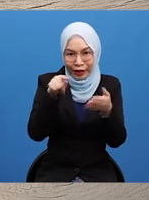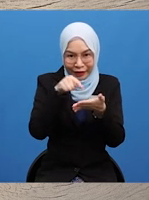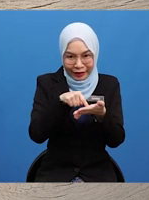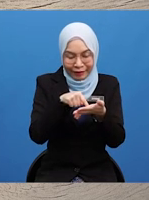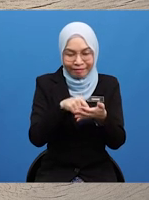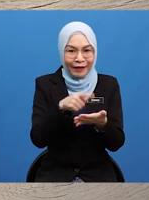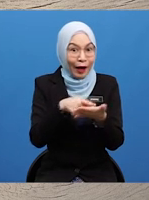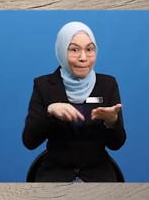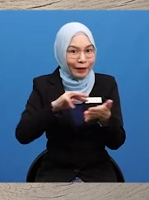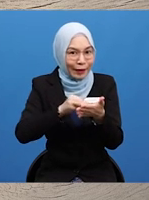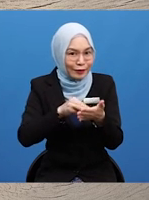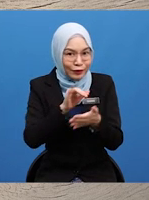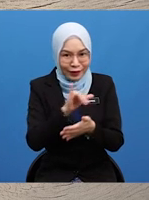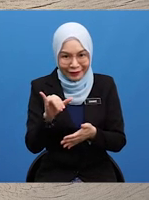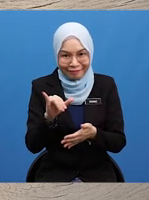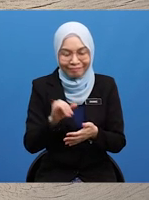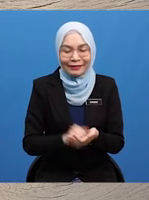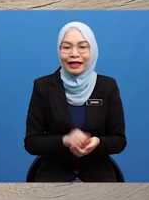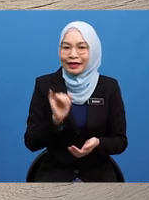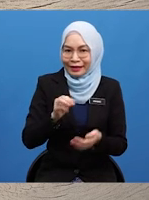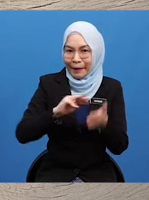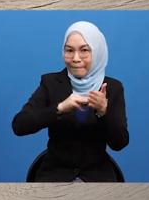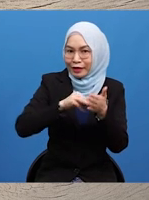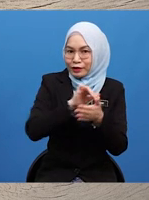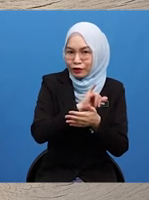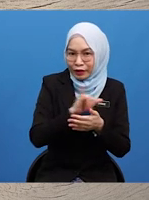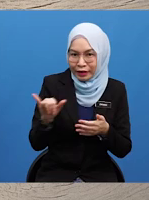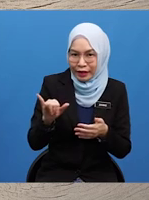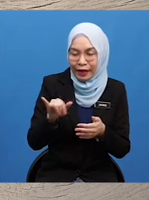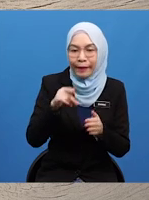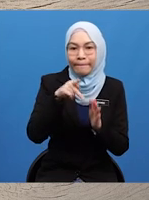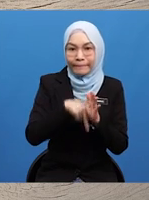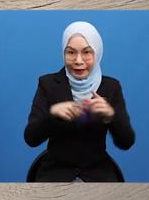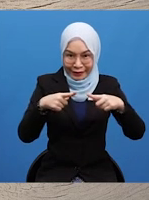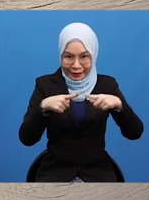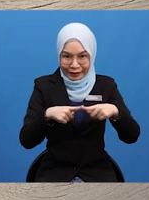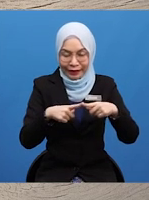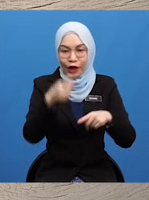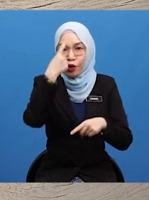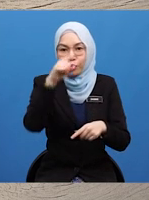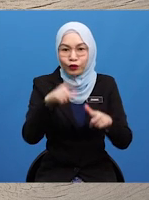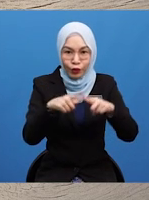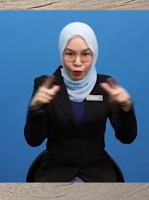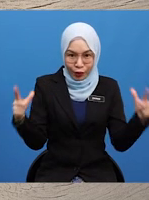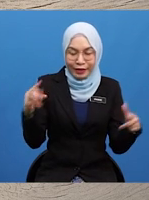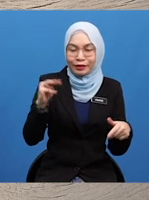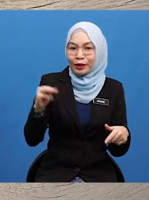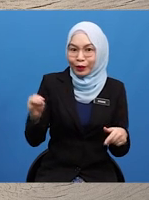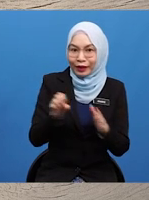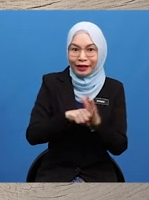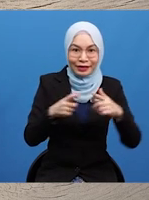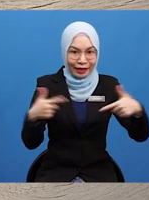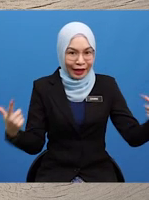bermaksud persegi. Bagi unit luas, murid-murid, selain daripada itu, nombor 2